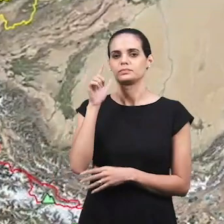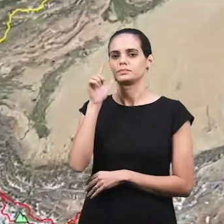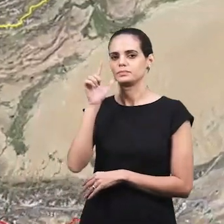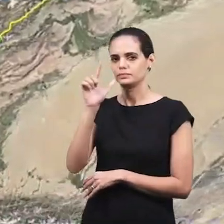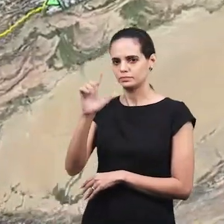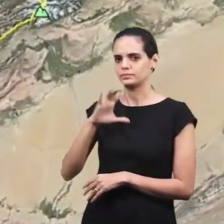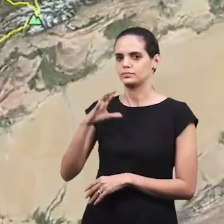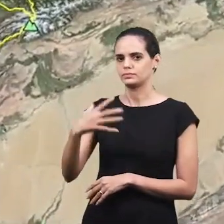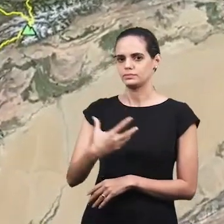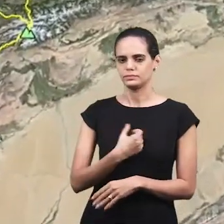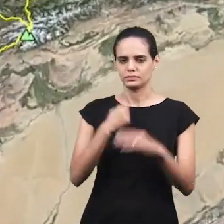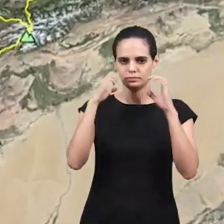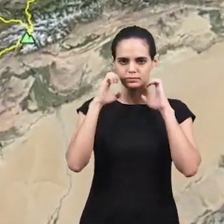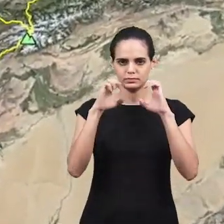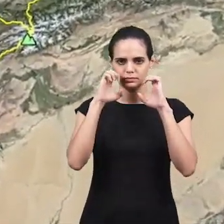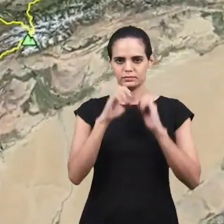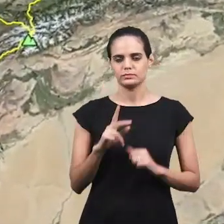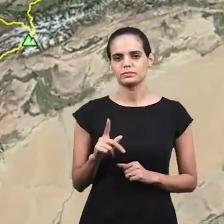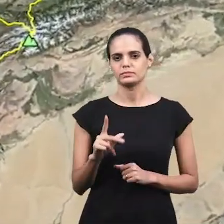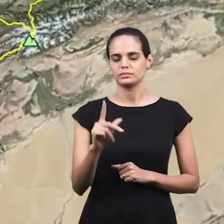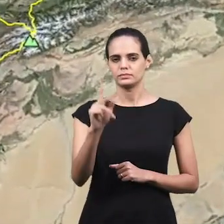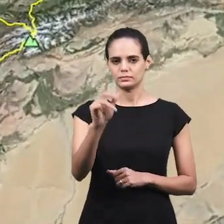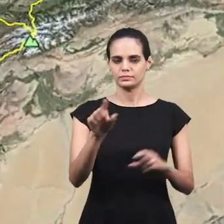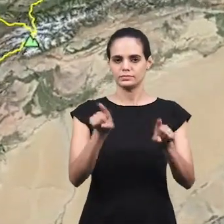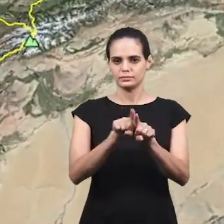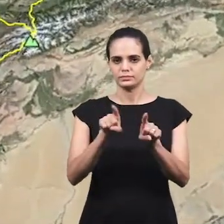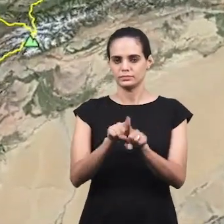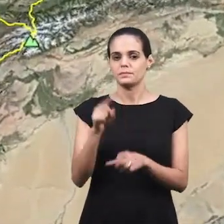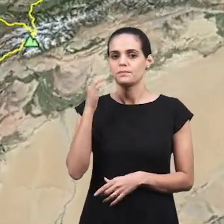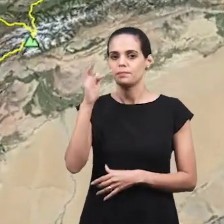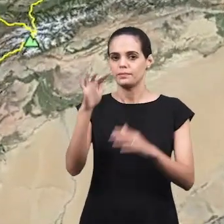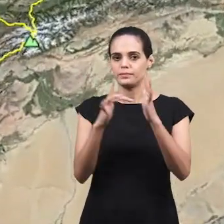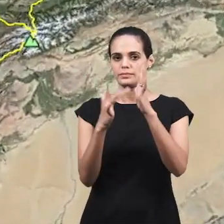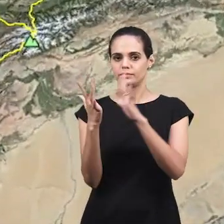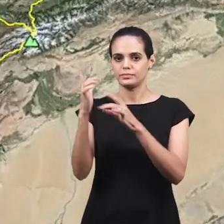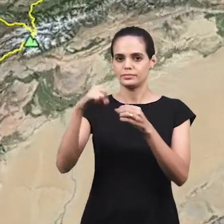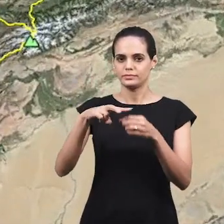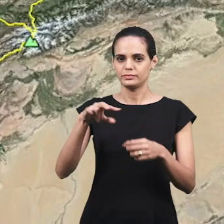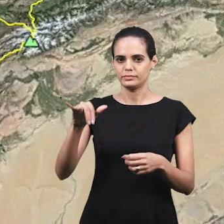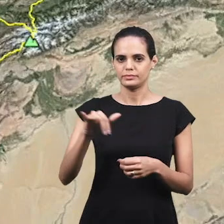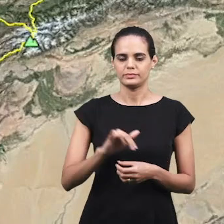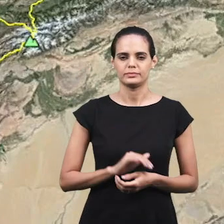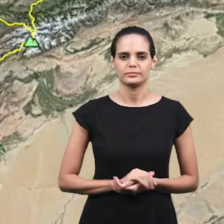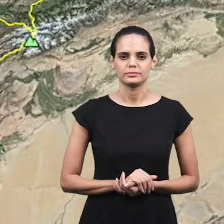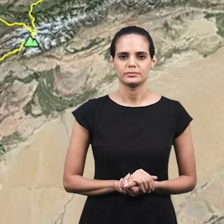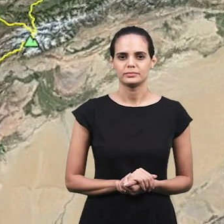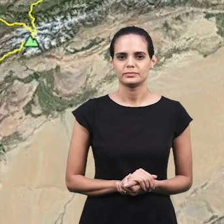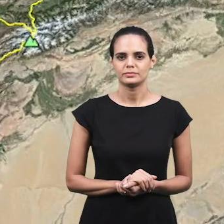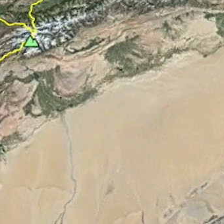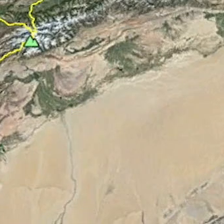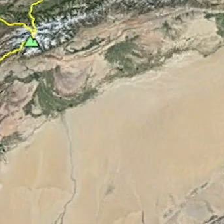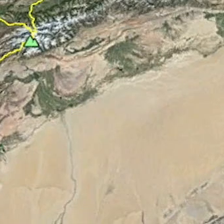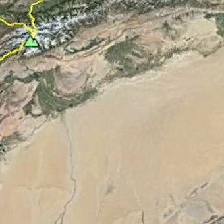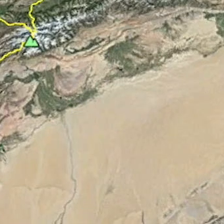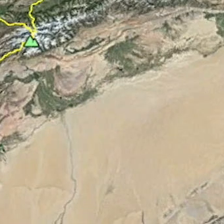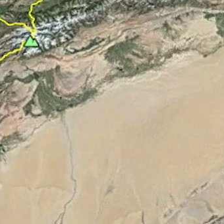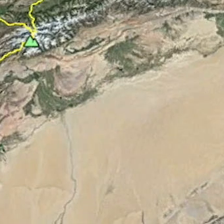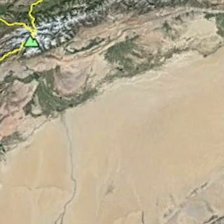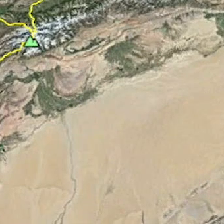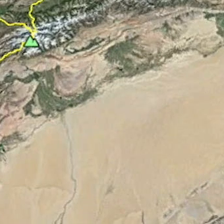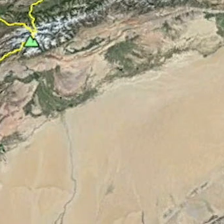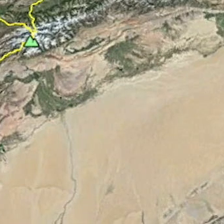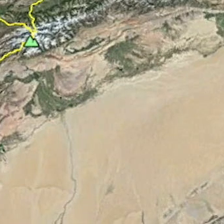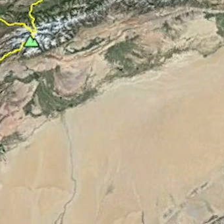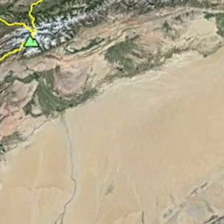touchées par l'évangile éternel et par le message du retour imminent du Seigneur Jésus.